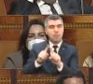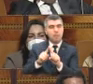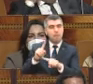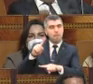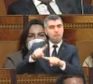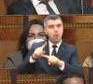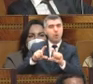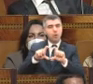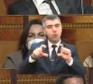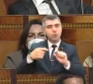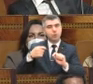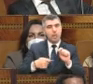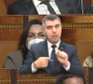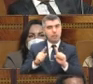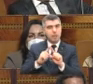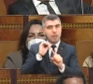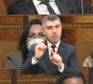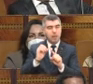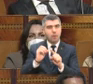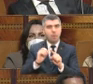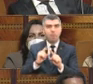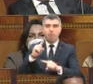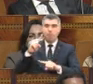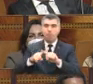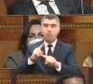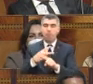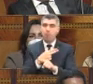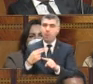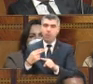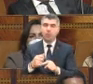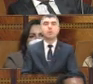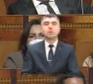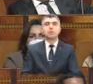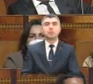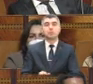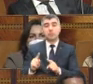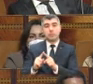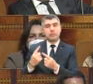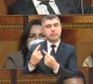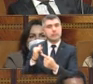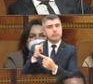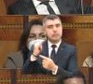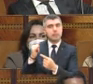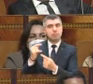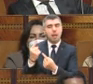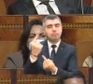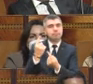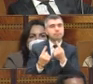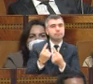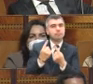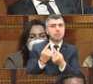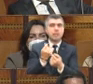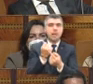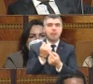الضمانه اللي كيشدوا شيكات ديال الضمانه من المواطنين، والاسعار كل واحد يعني يعطي